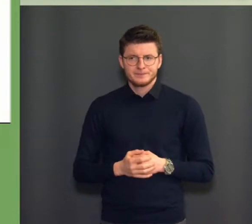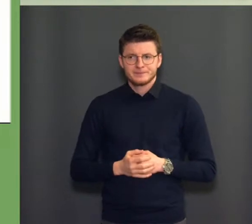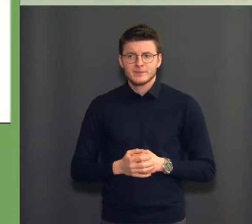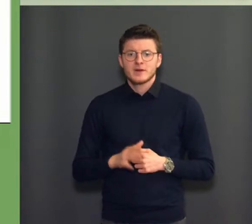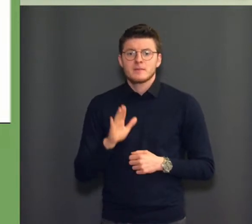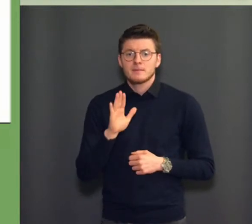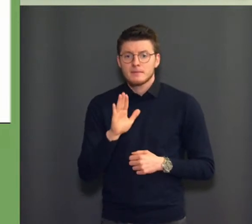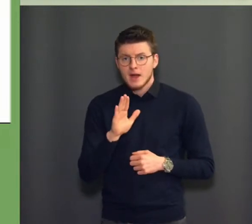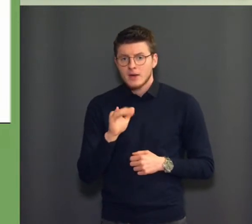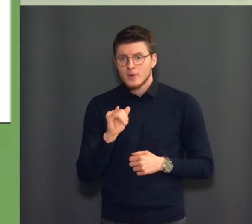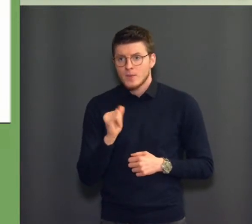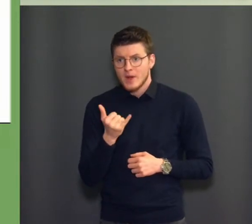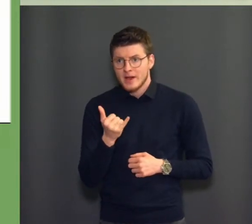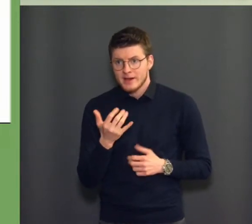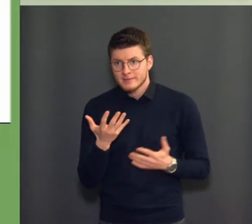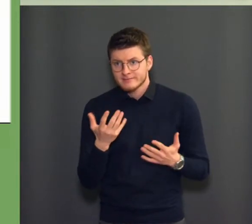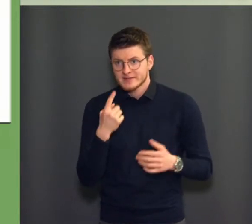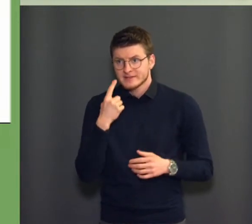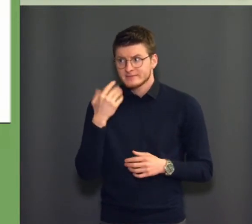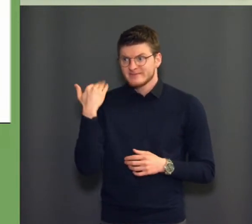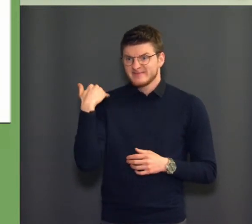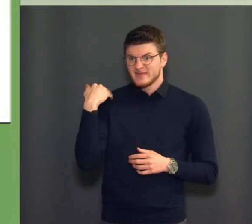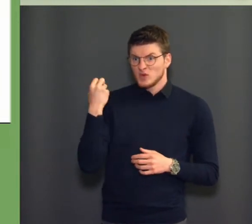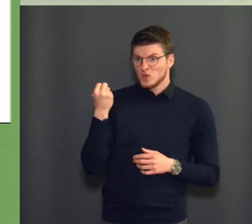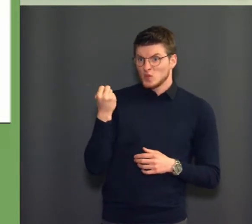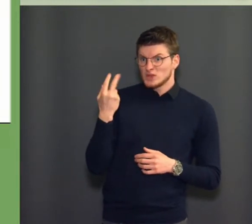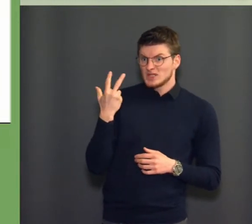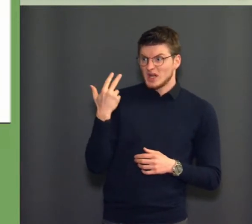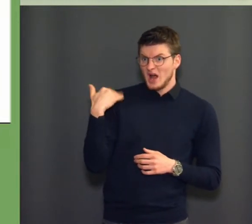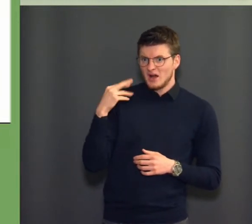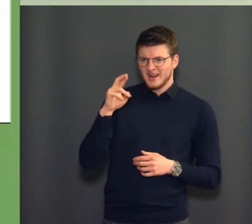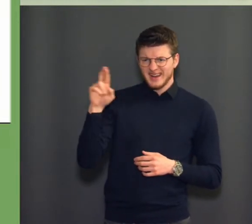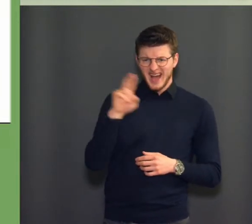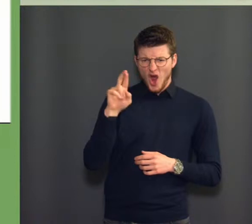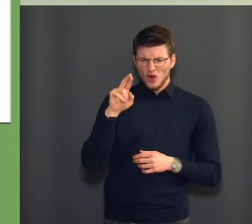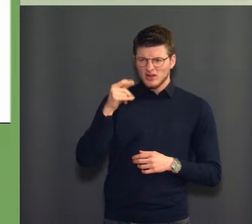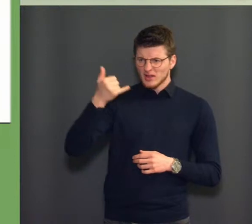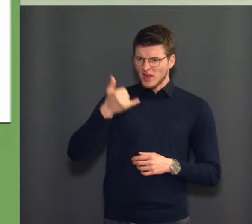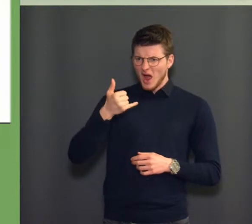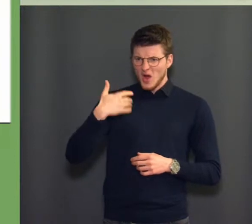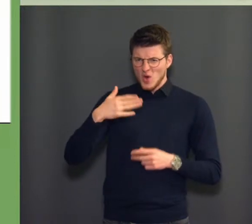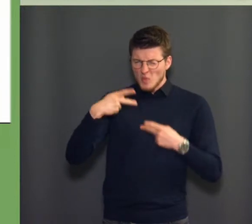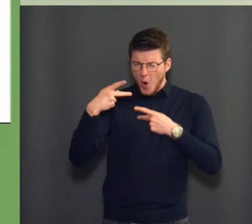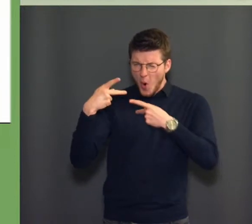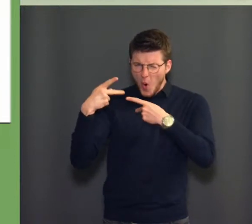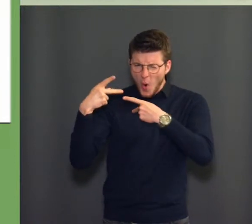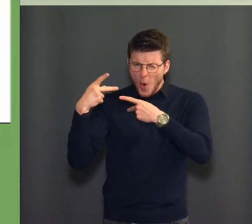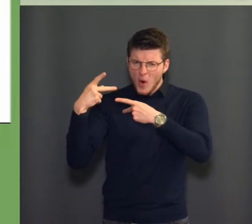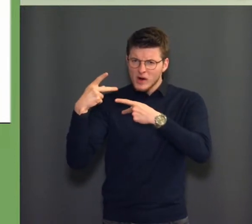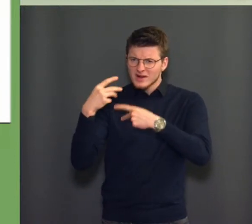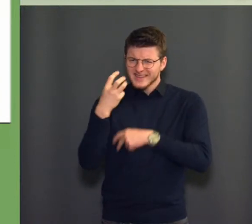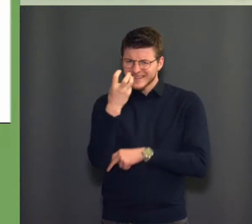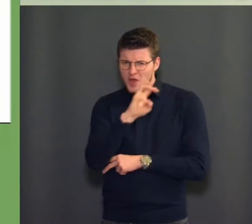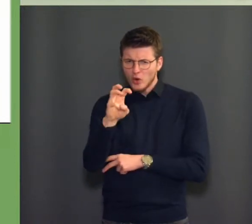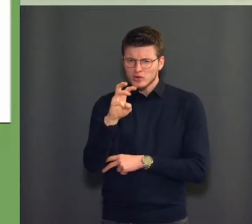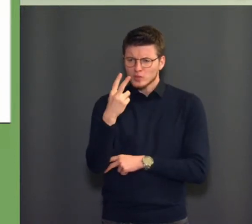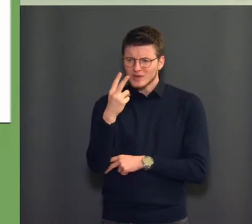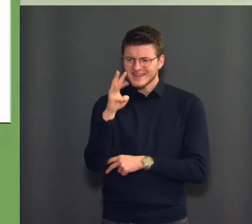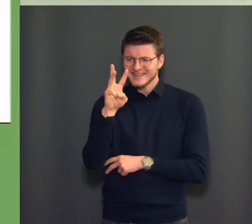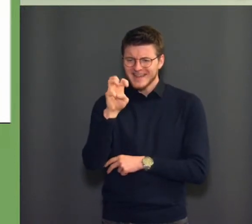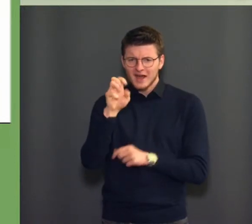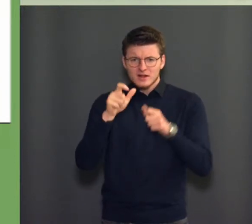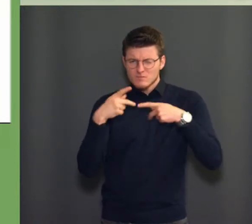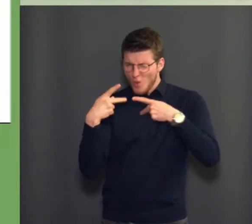nieuw dagrecord werd vastgesteld van 332 ziekenhuisopnames op één dag. En dat is het